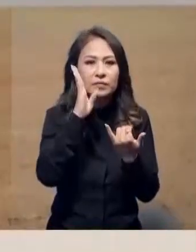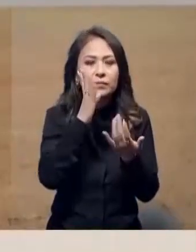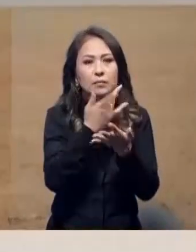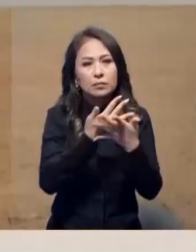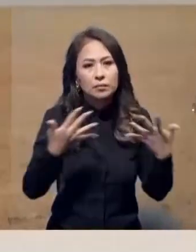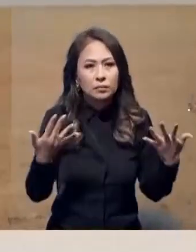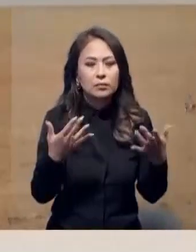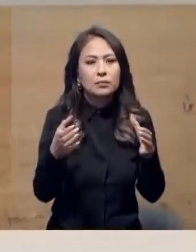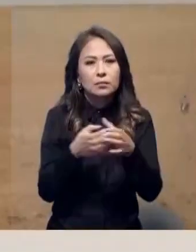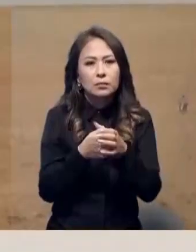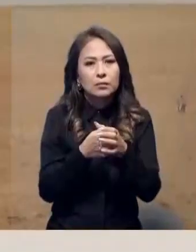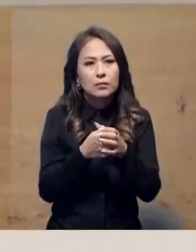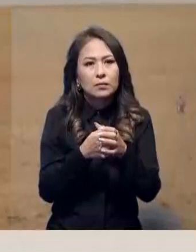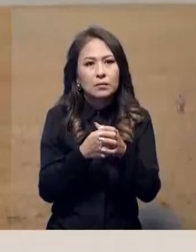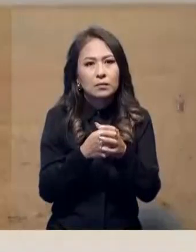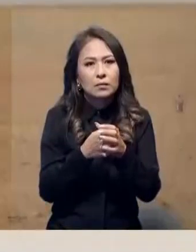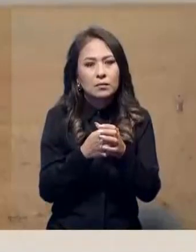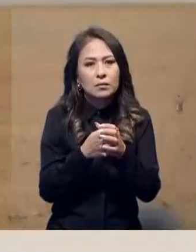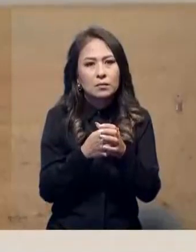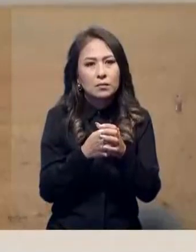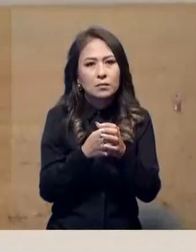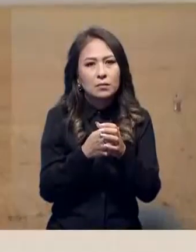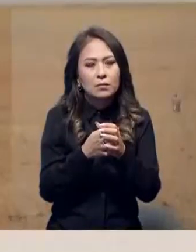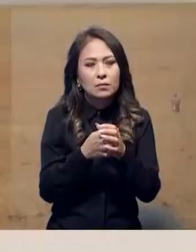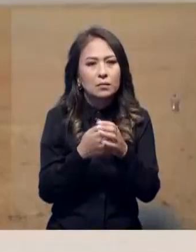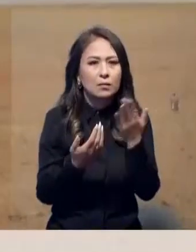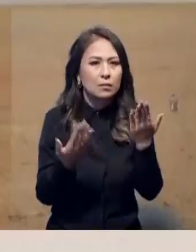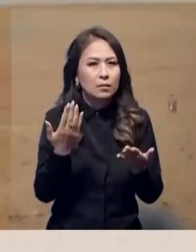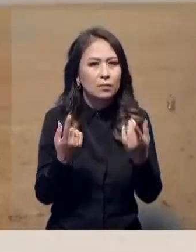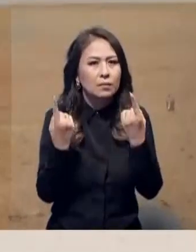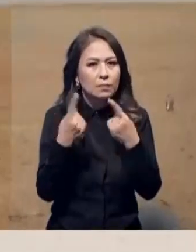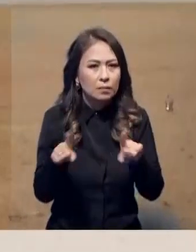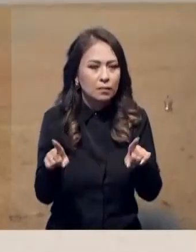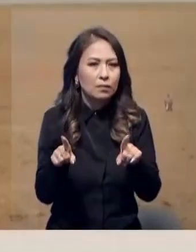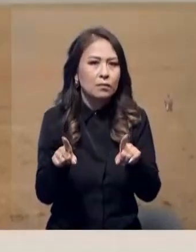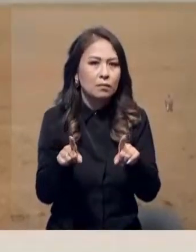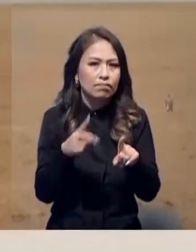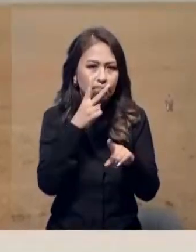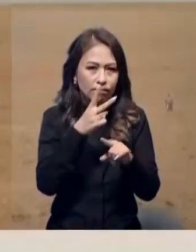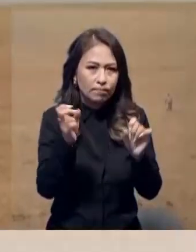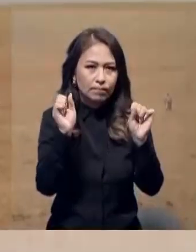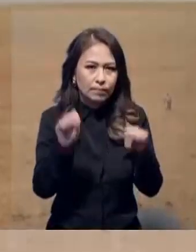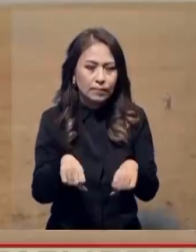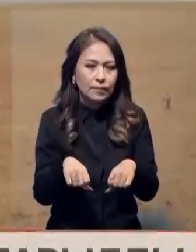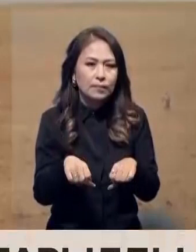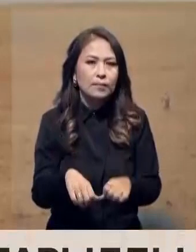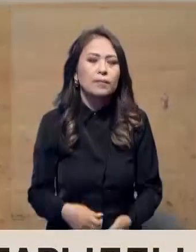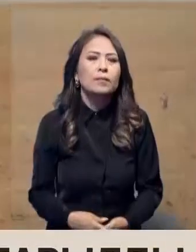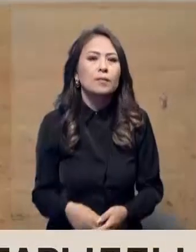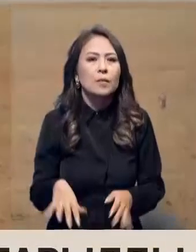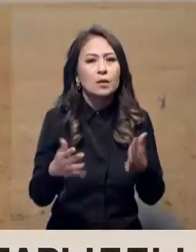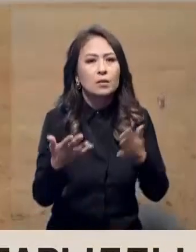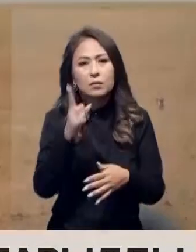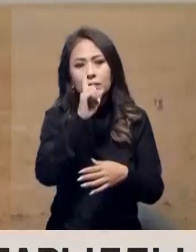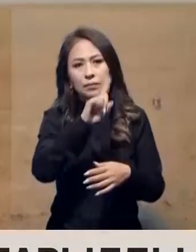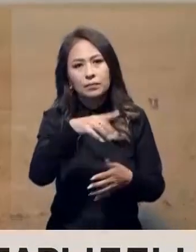соны мүмкіндік болса, жағынан ба, әлде басқа жағынан ба қарастырылатын шығар, базымшене. Болмаса,